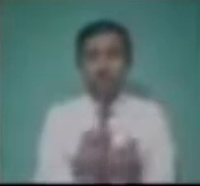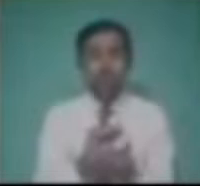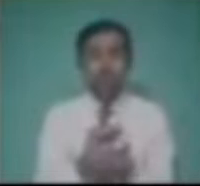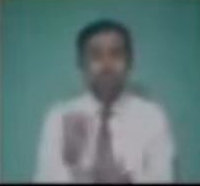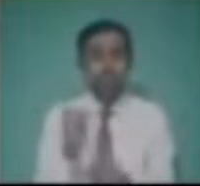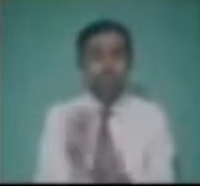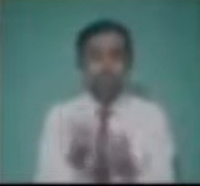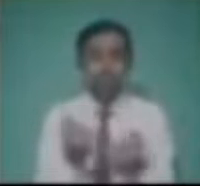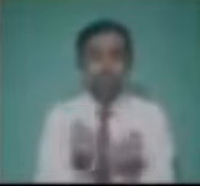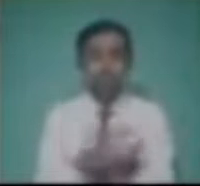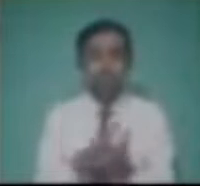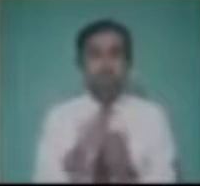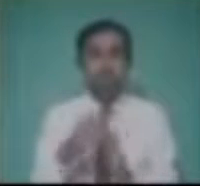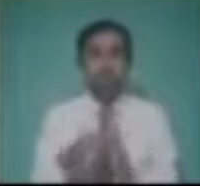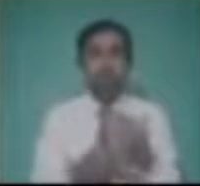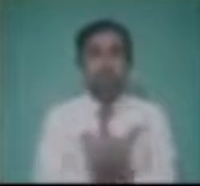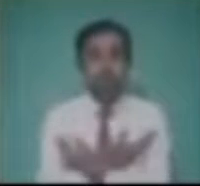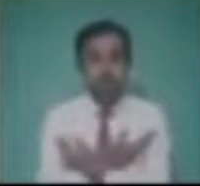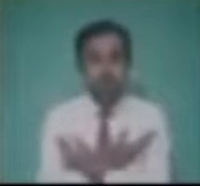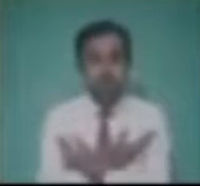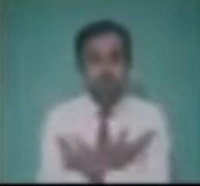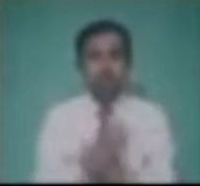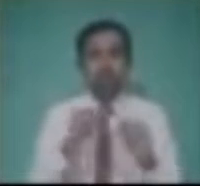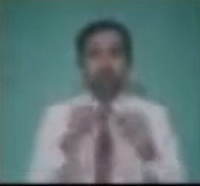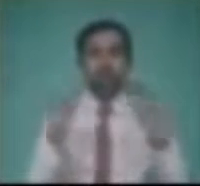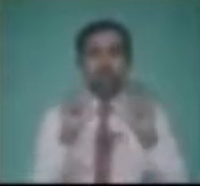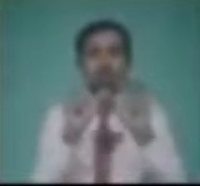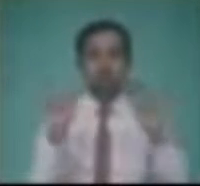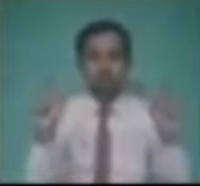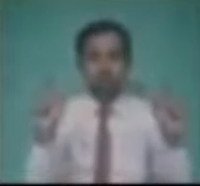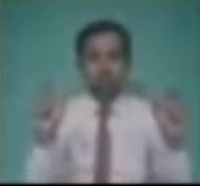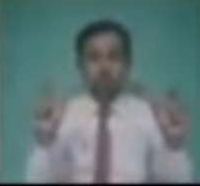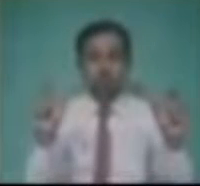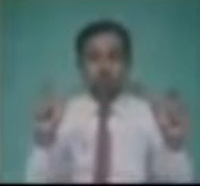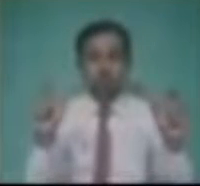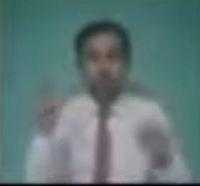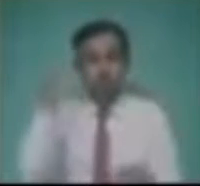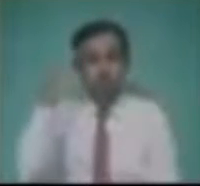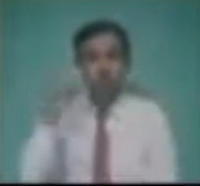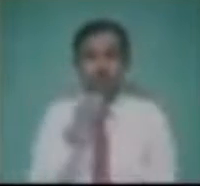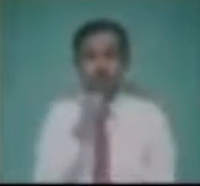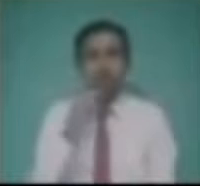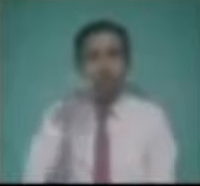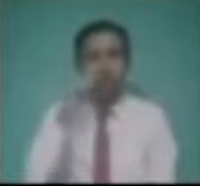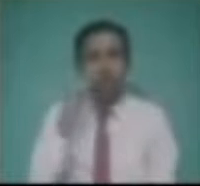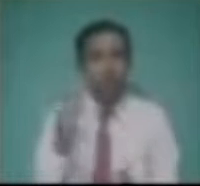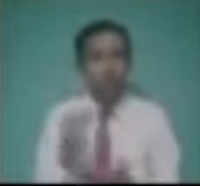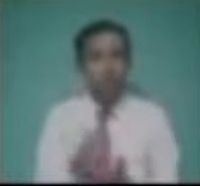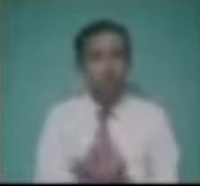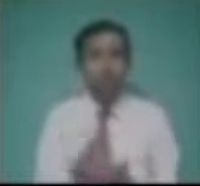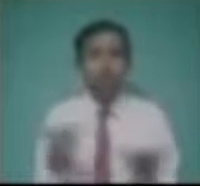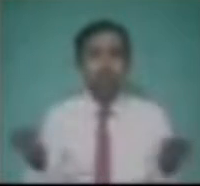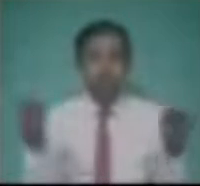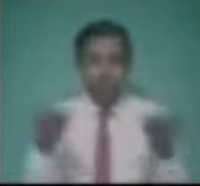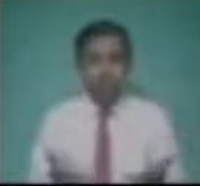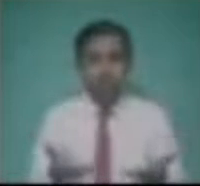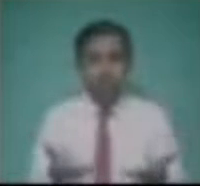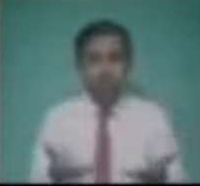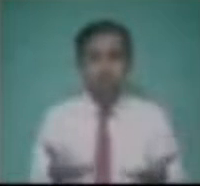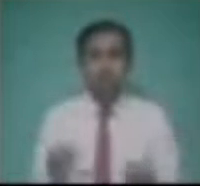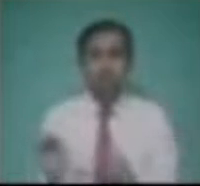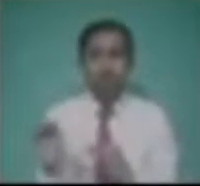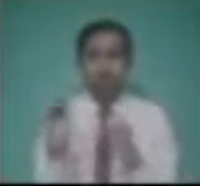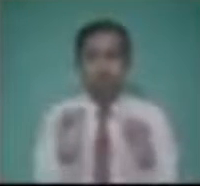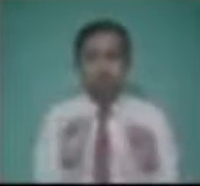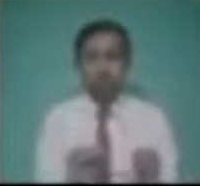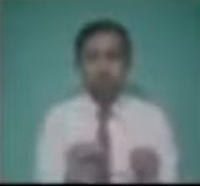නිර්පාක්ෂික රටට ආදරේ ජනතාවගේ විප්ලවයක් කියලා. එතනදී දෙමව්පිය ආච්චිලා සීයලා දරුවෝ ඔක්කොම එක හිට ගන්න ඕනේ. හිටගත්තාන්